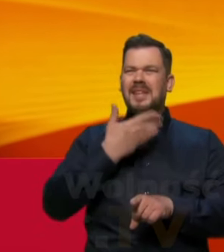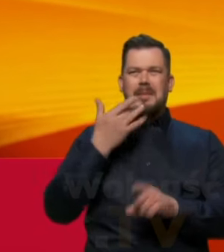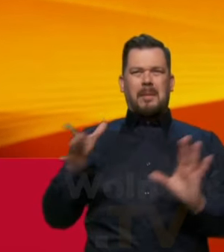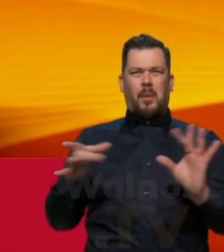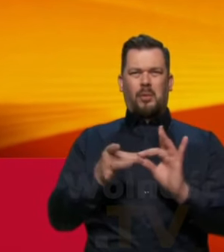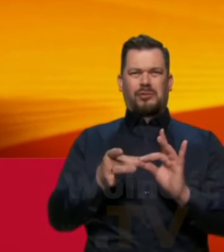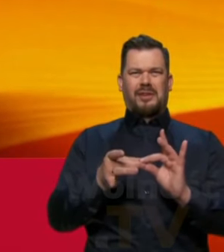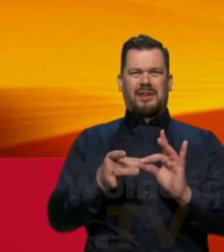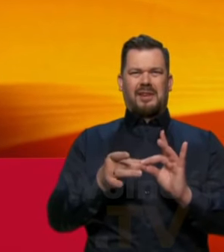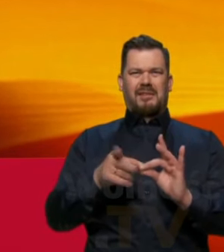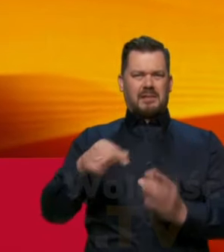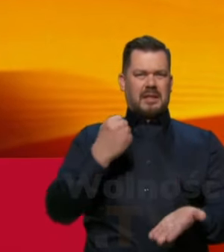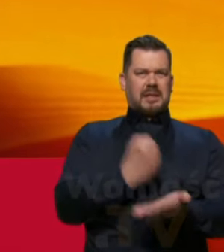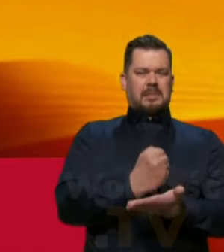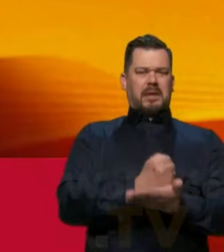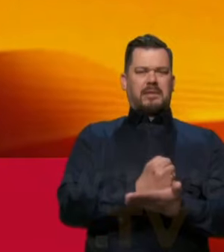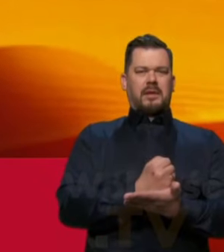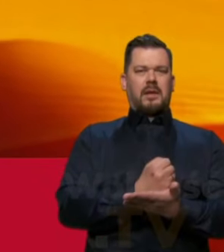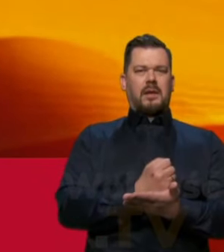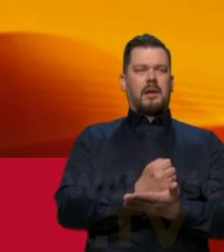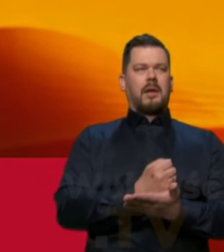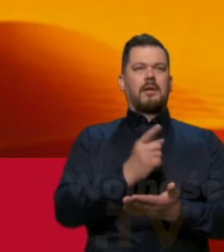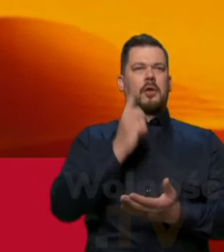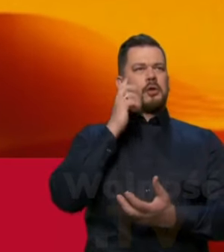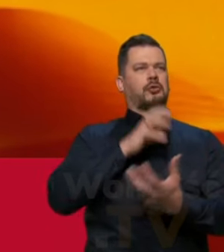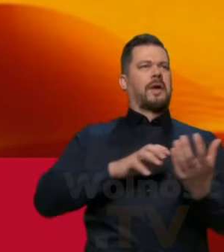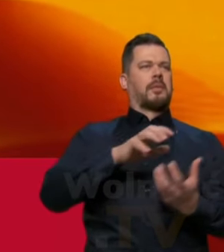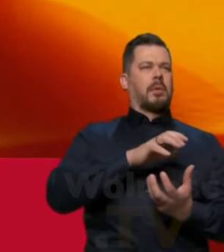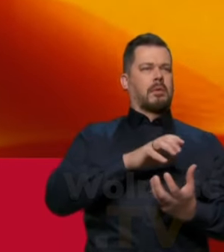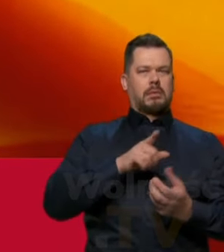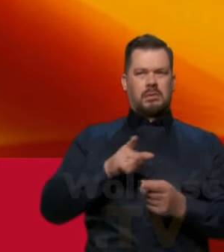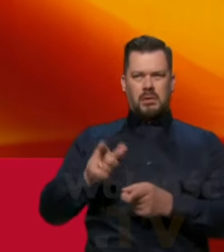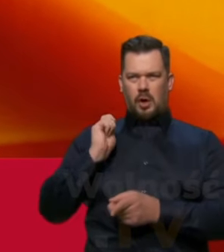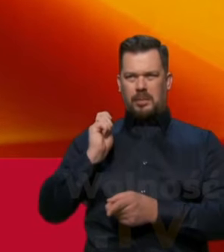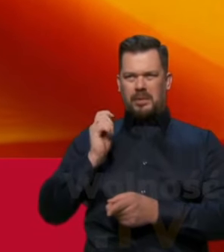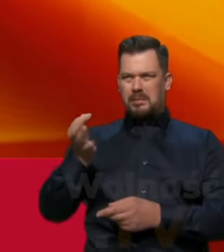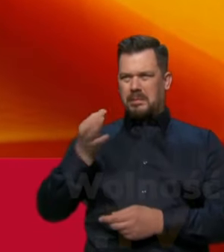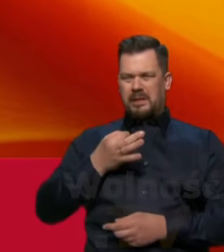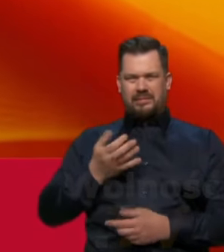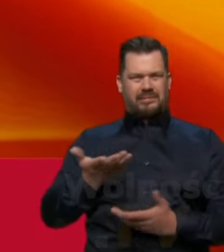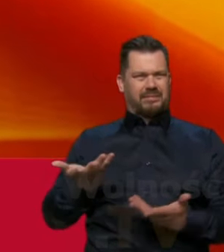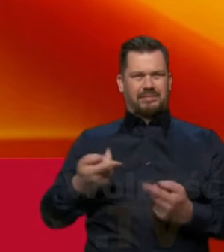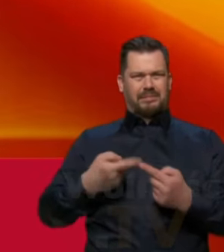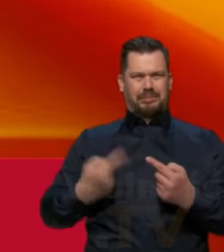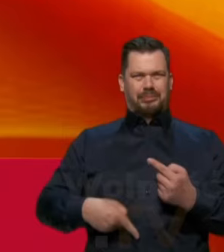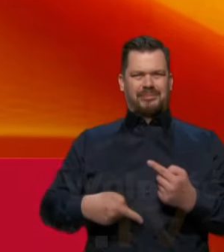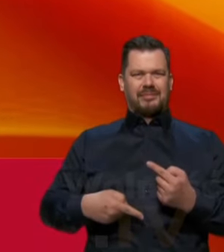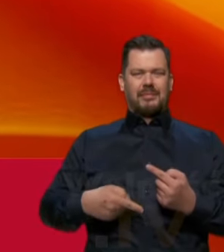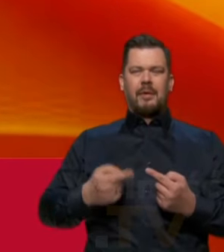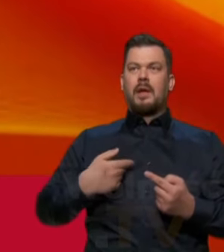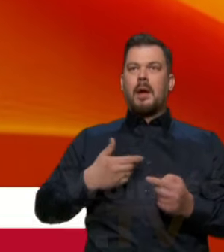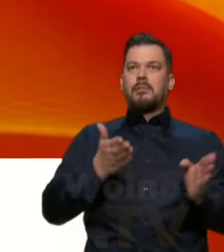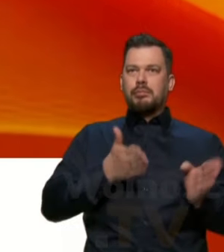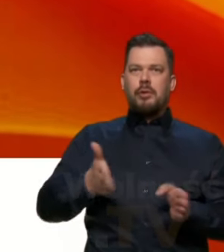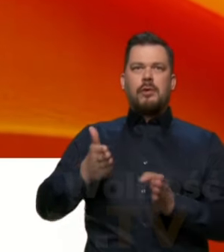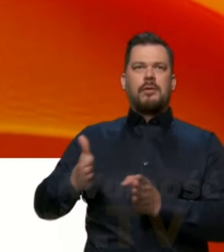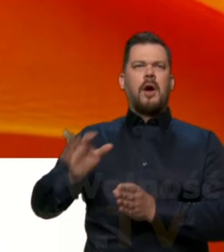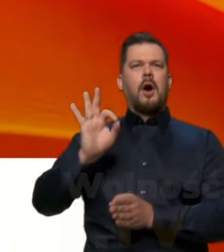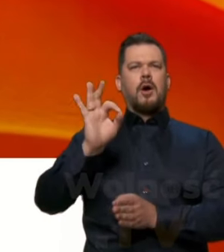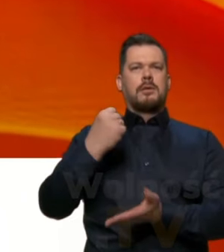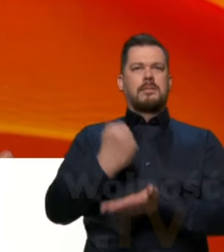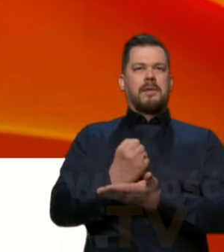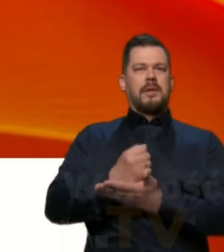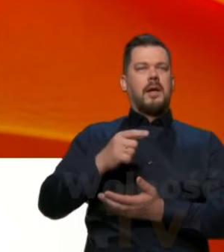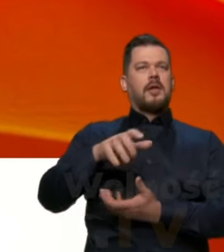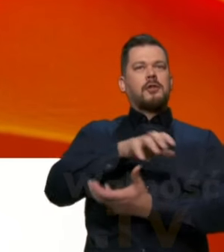związku między pojęciem światopoglądu a tym pytaniem. Ja się przygotowałem do odpowiedzi na światopogląd. Ja chciałem